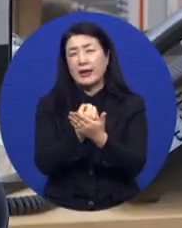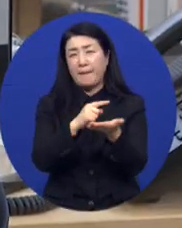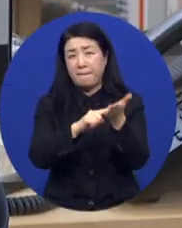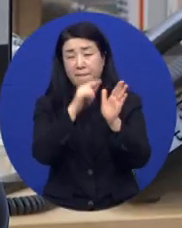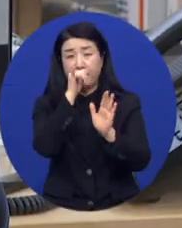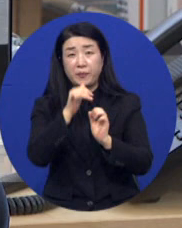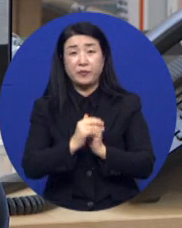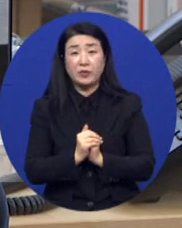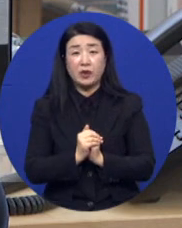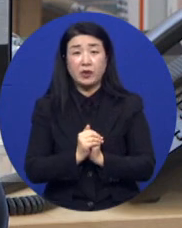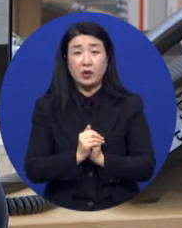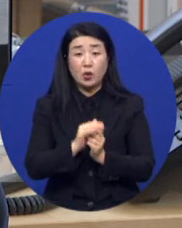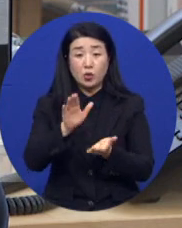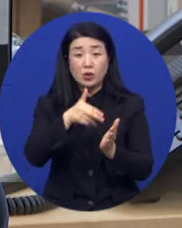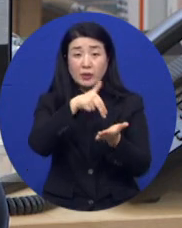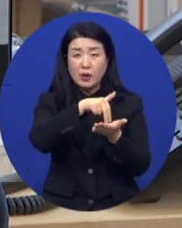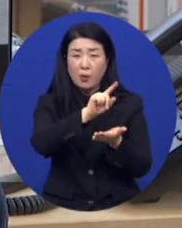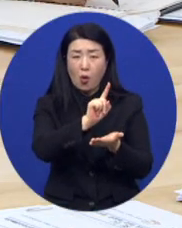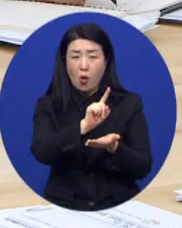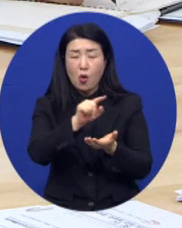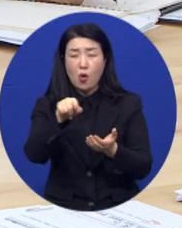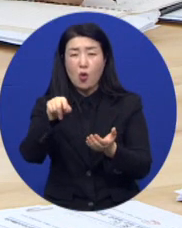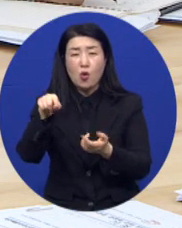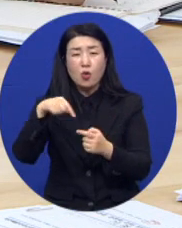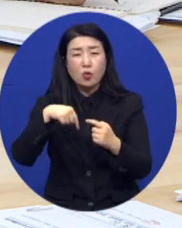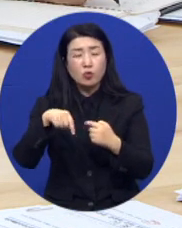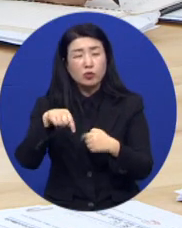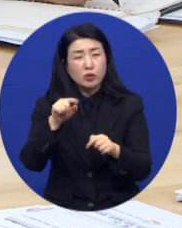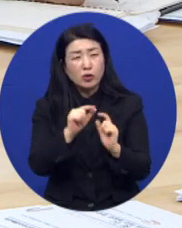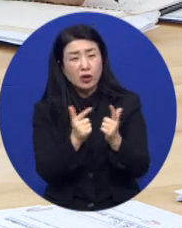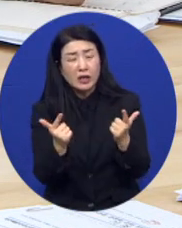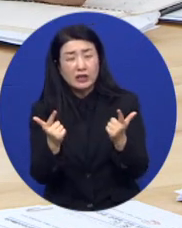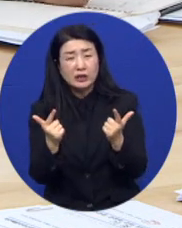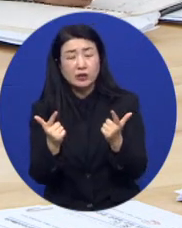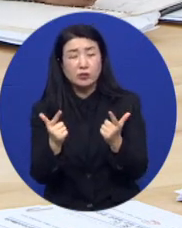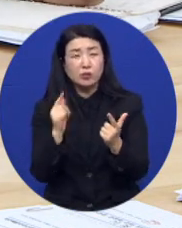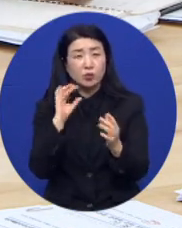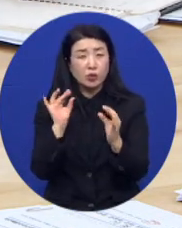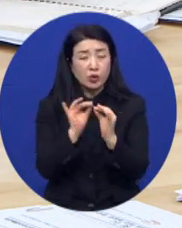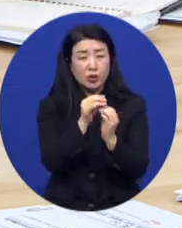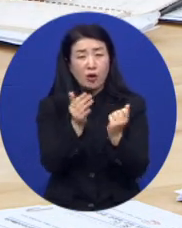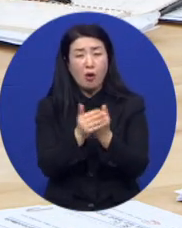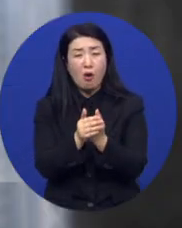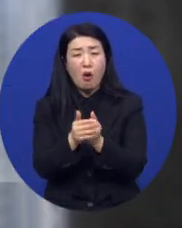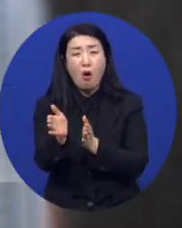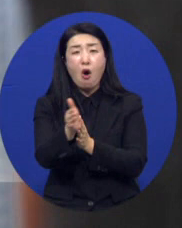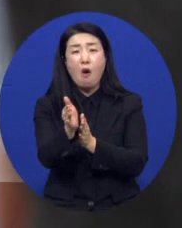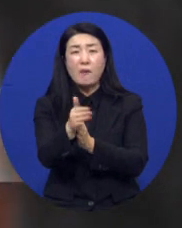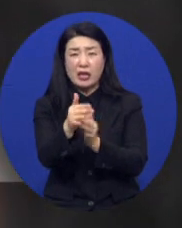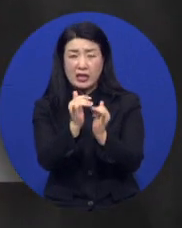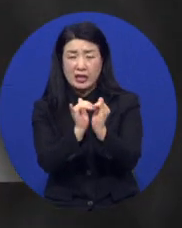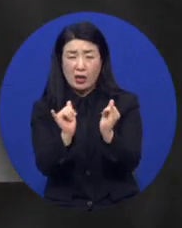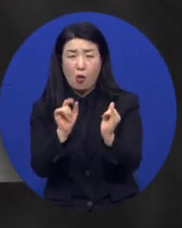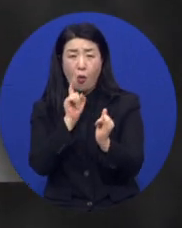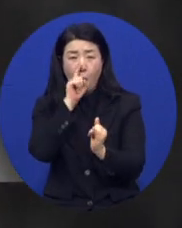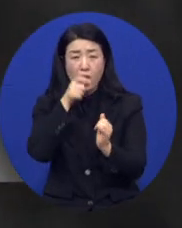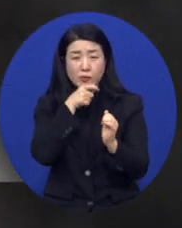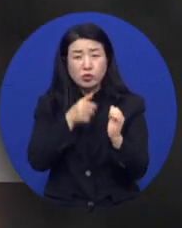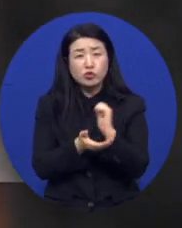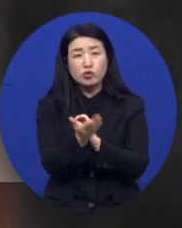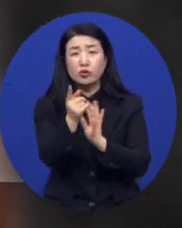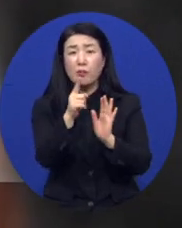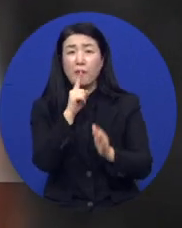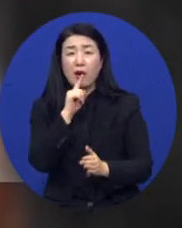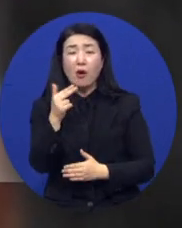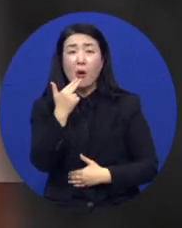표명했습니다 오지산은 오늘 도정 현안에 대한 공직자 공유에서 어민 생존권을 위협하는 오염수 문제가 거론되지